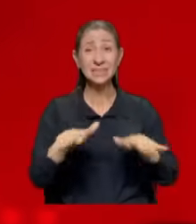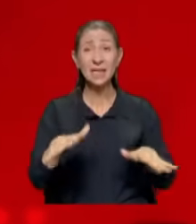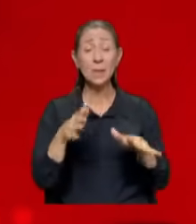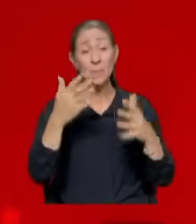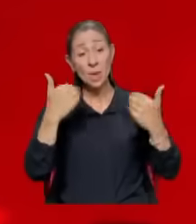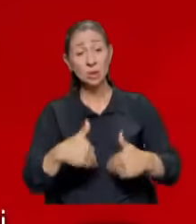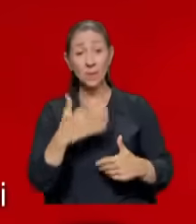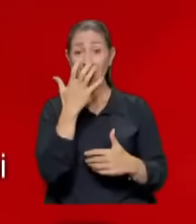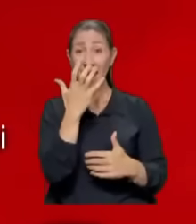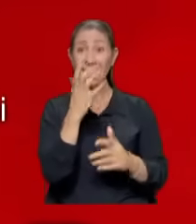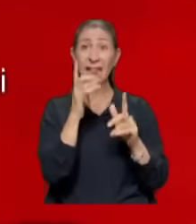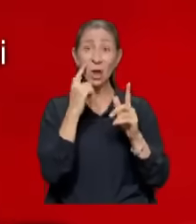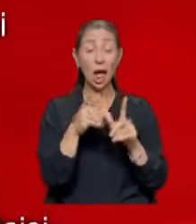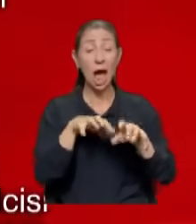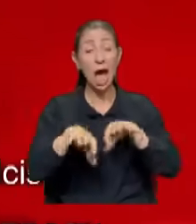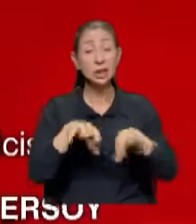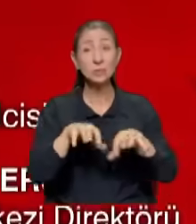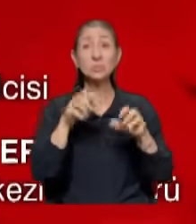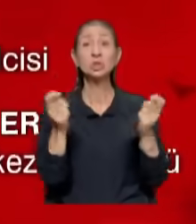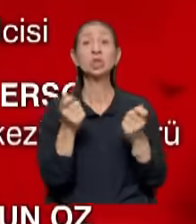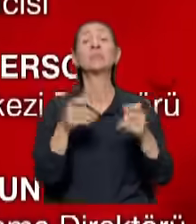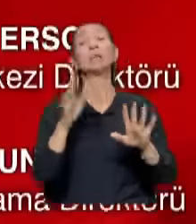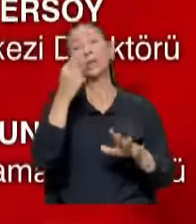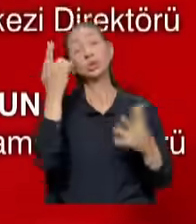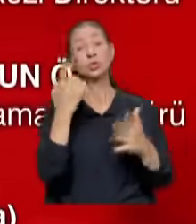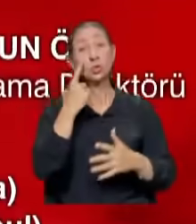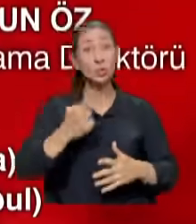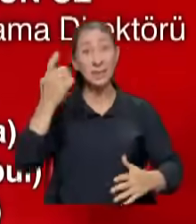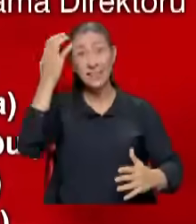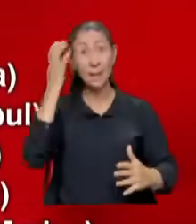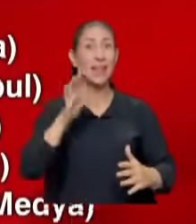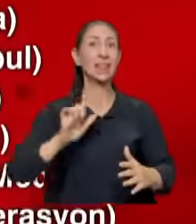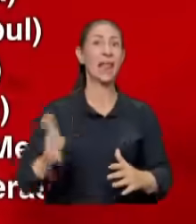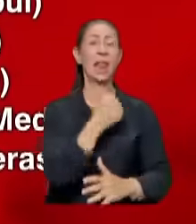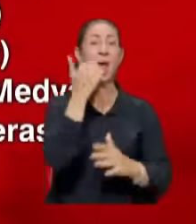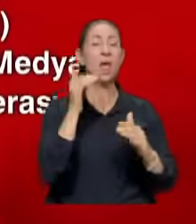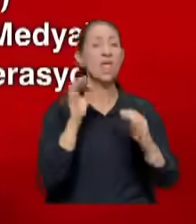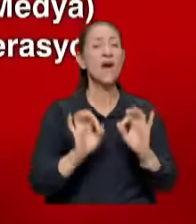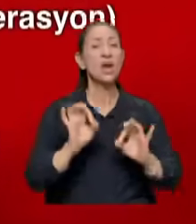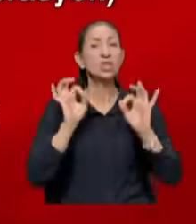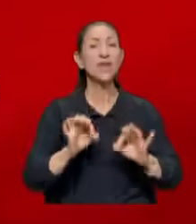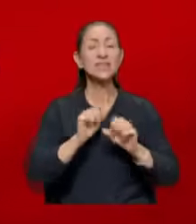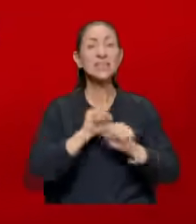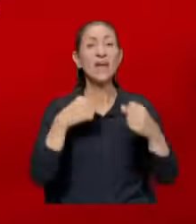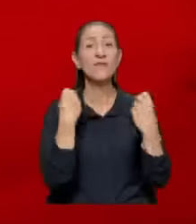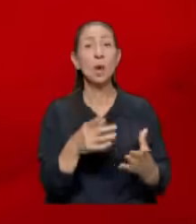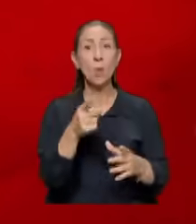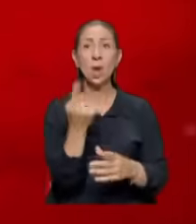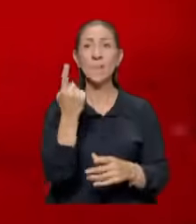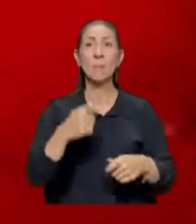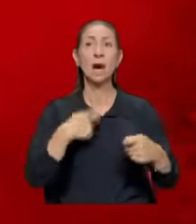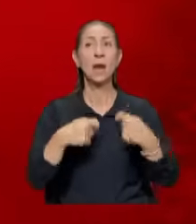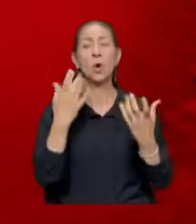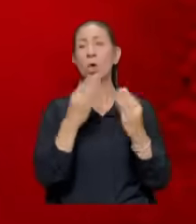ideolojik beklentilere göre eğip bükmeye çalışmazlar umarım. Cumhuriyetin temel değerleri adım adım zedeleniyor maalesef. Böyle bir